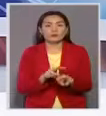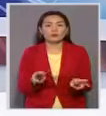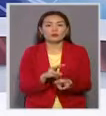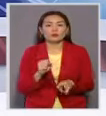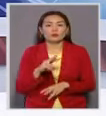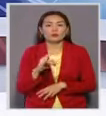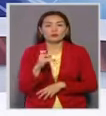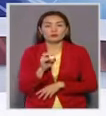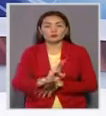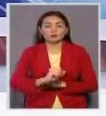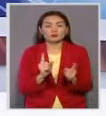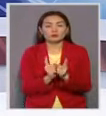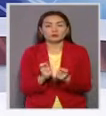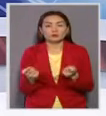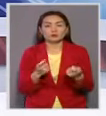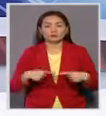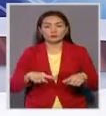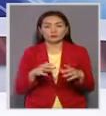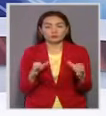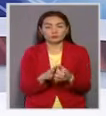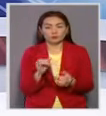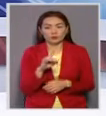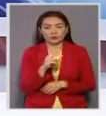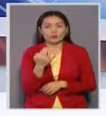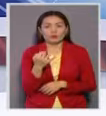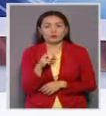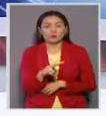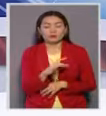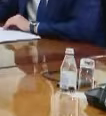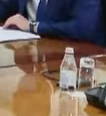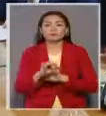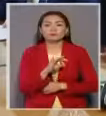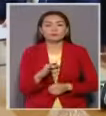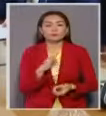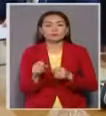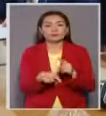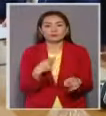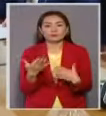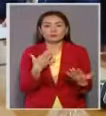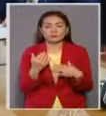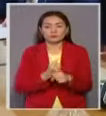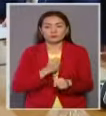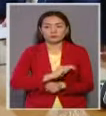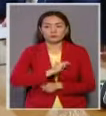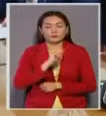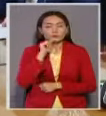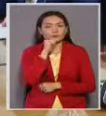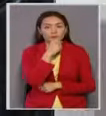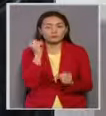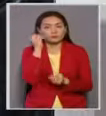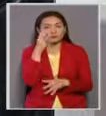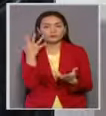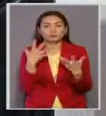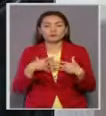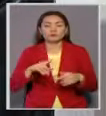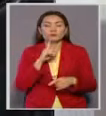Премьер-министр Алихан Смаилов встретился с руководством компании Honeywell. Стороны обсудили вопросы декарбонизации экономики и внедрения